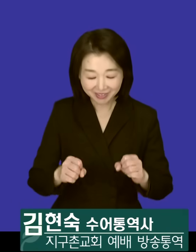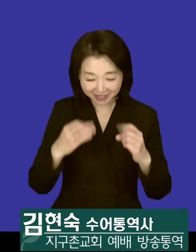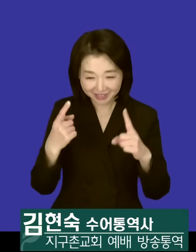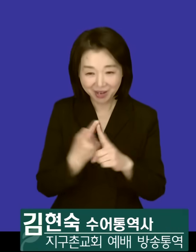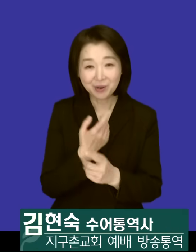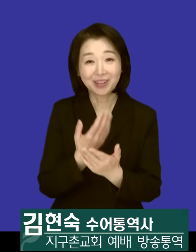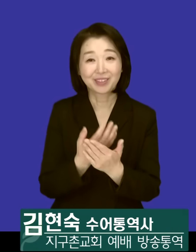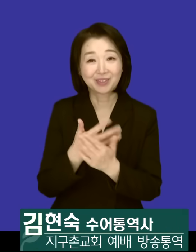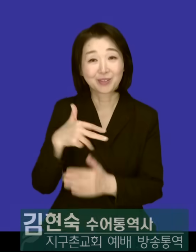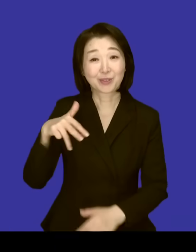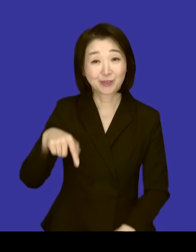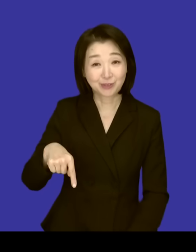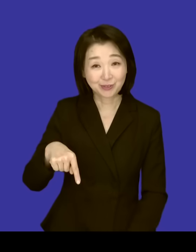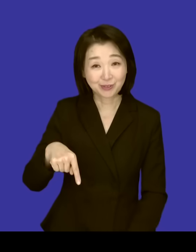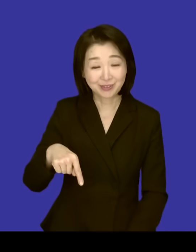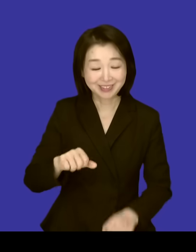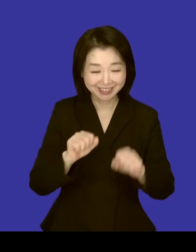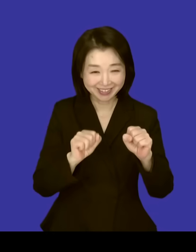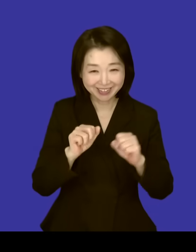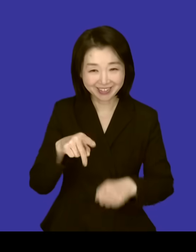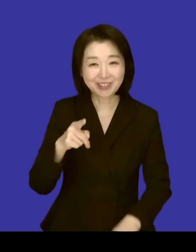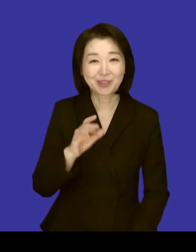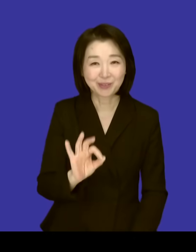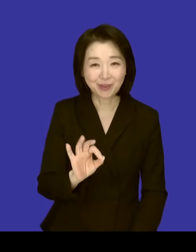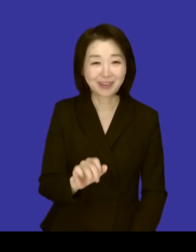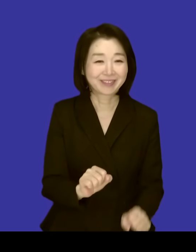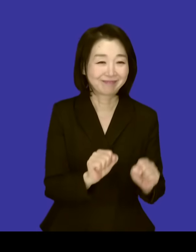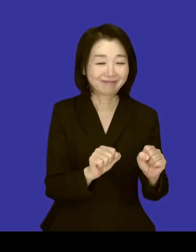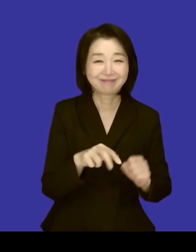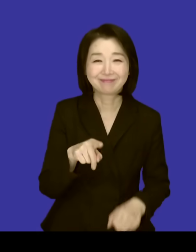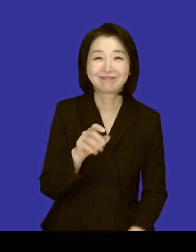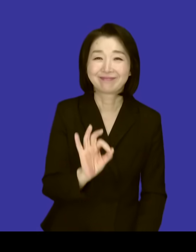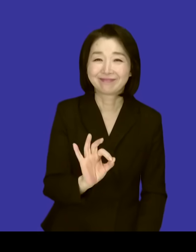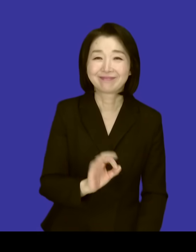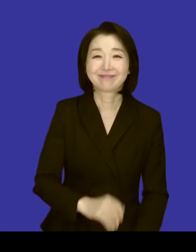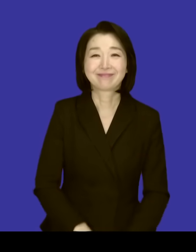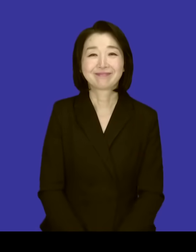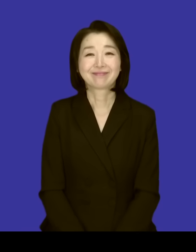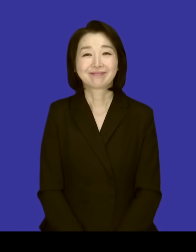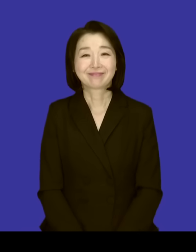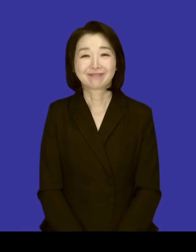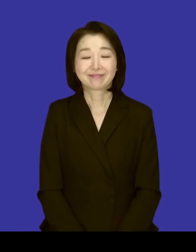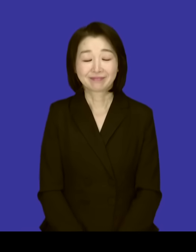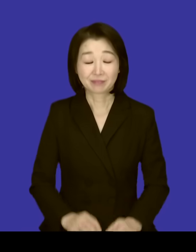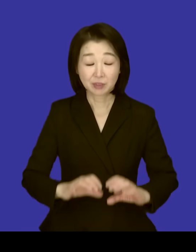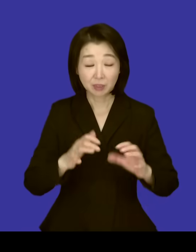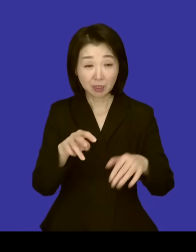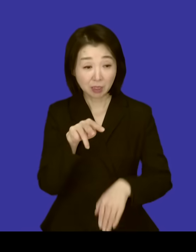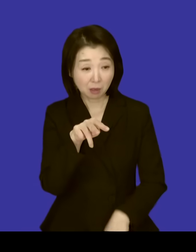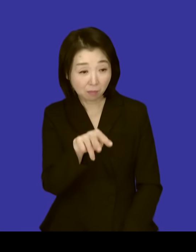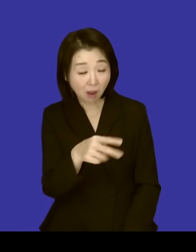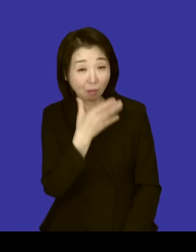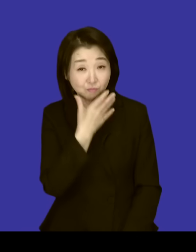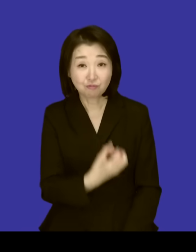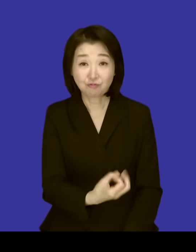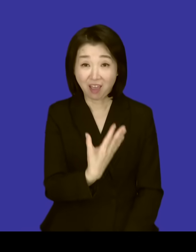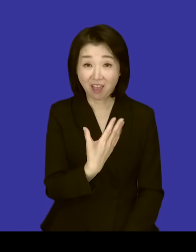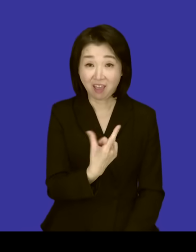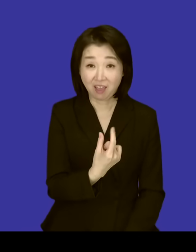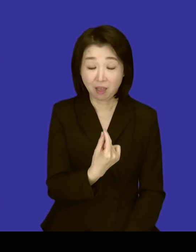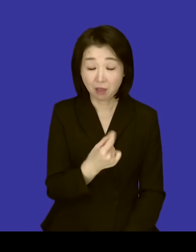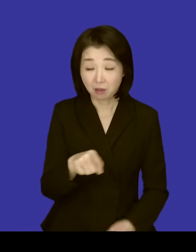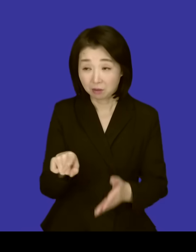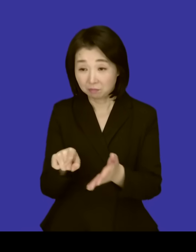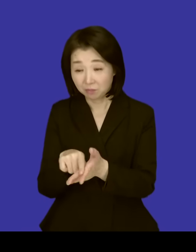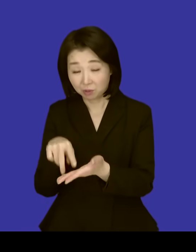안녕하세요. 새롭게 와서 주영훈입니다. 안녕하세요. 송지은입니다. 안녕하세요. 정몽균입니다. 세상의 시선으로는 불행이라고 말할 수 있지만